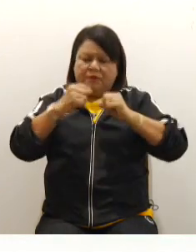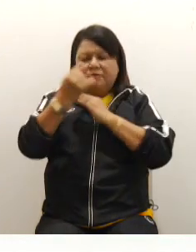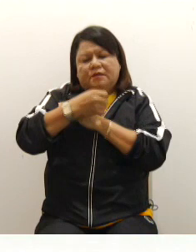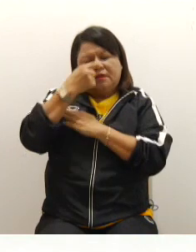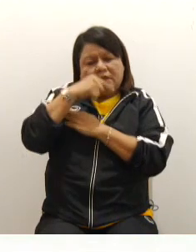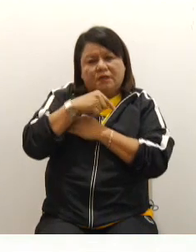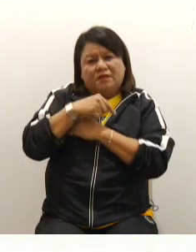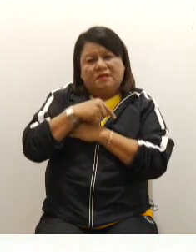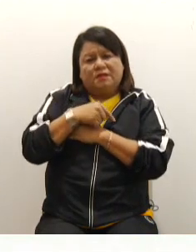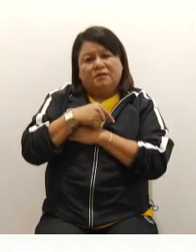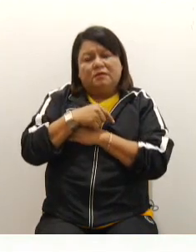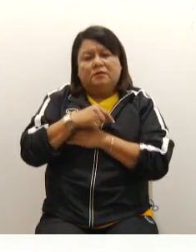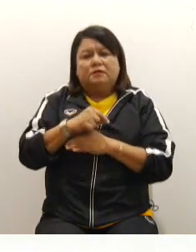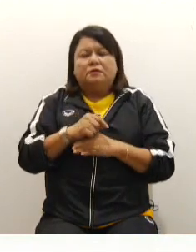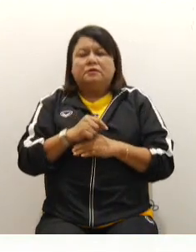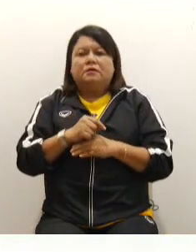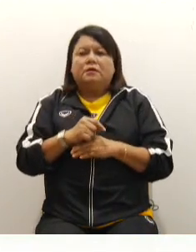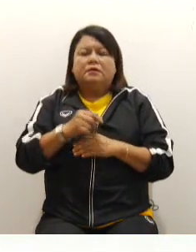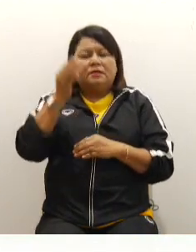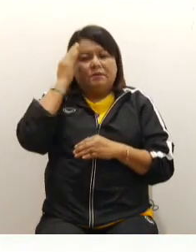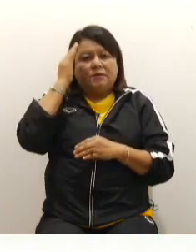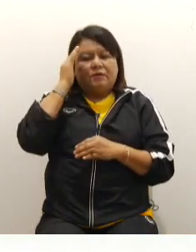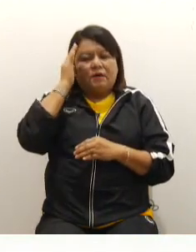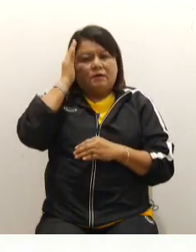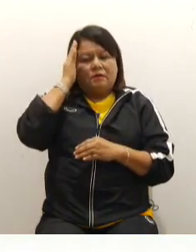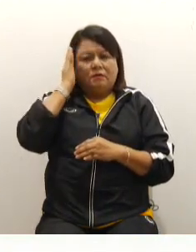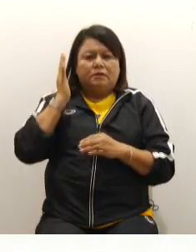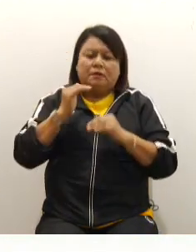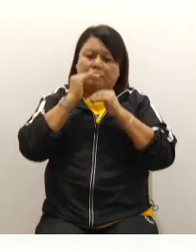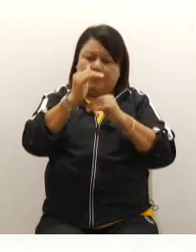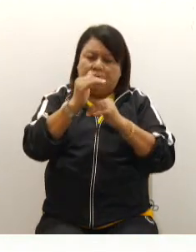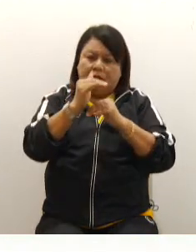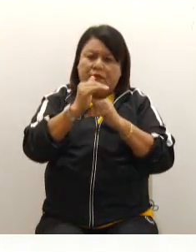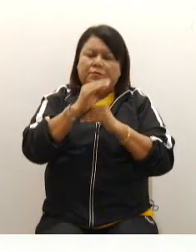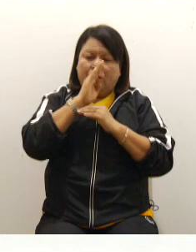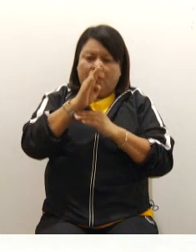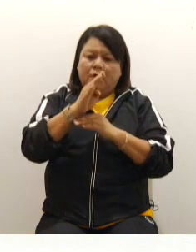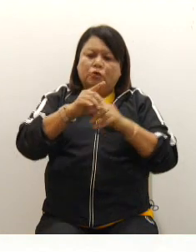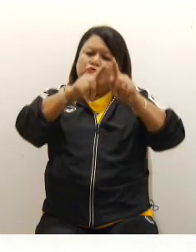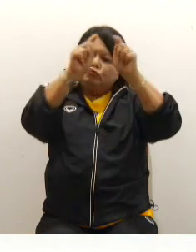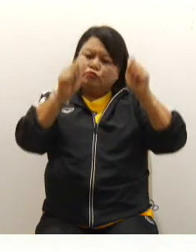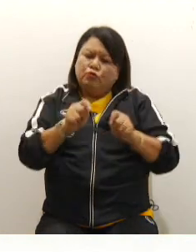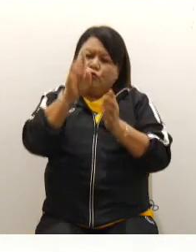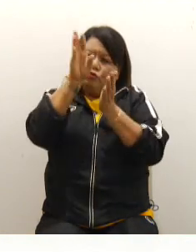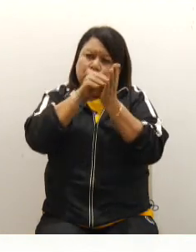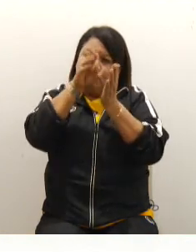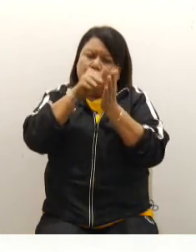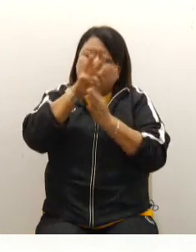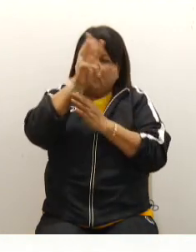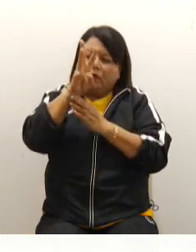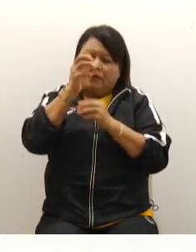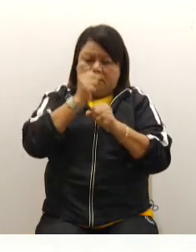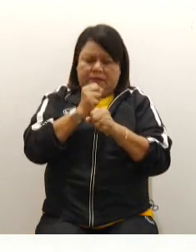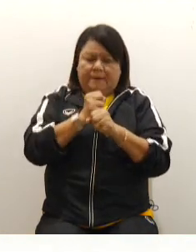คือวัด phase velocity ทราบไหมคะว่าตามมาตรฐานเนี่ยเขาบอกไว้เลยว่าตู้ดูดควันเนี่ยให้ทำ smoke test ก่อน